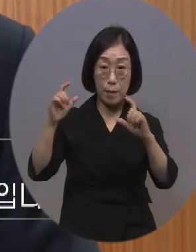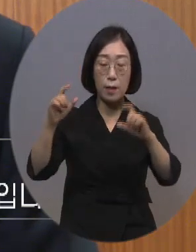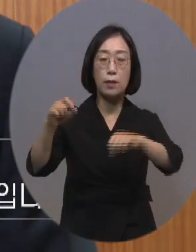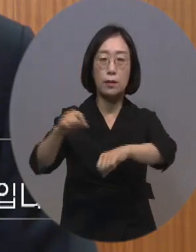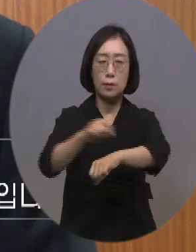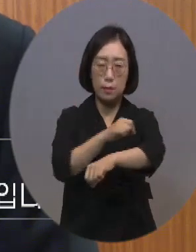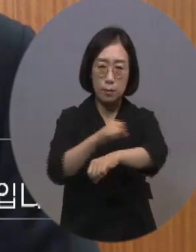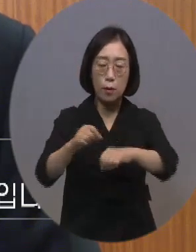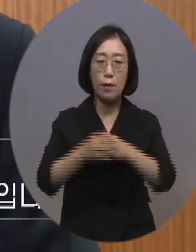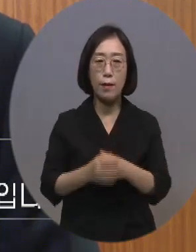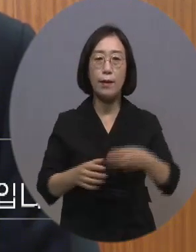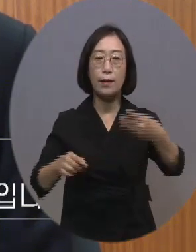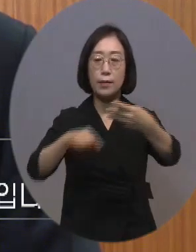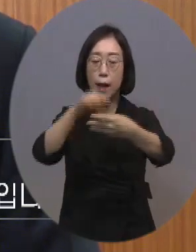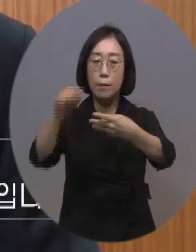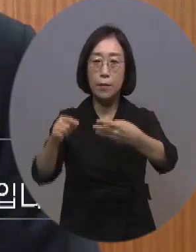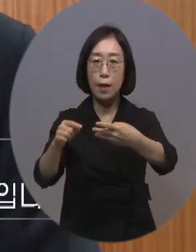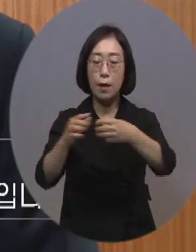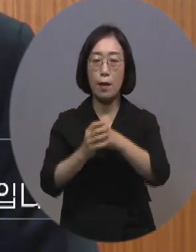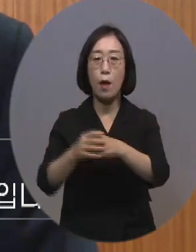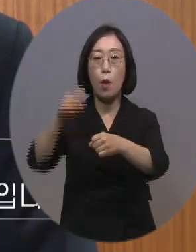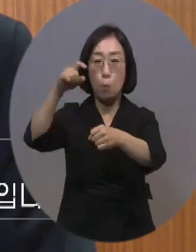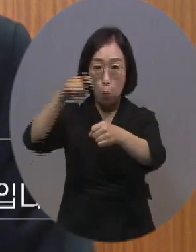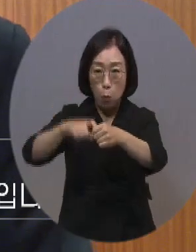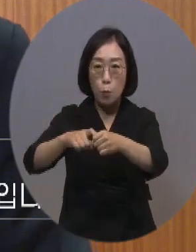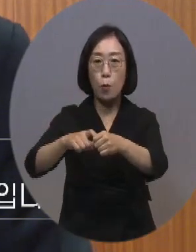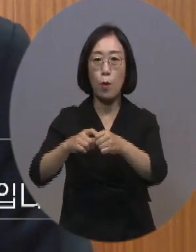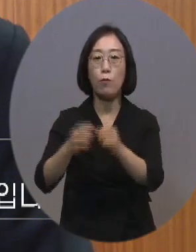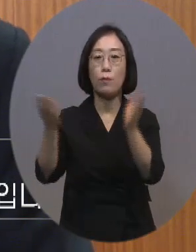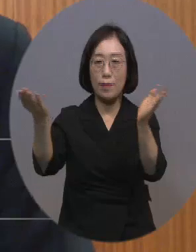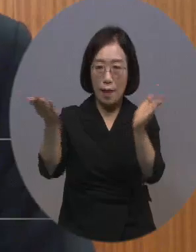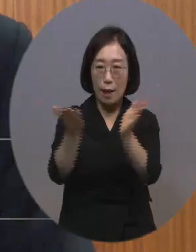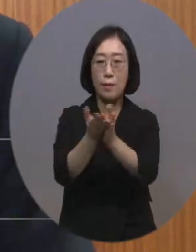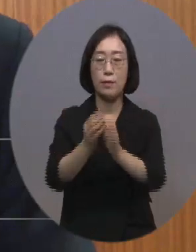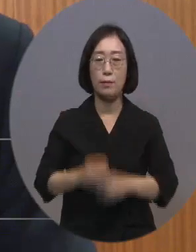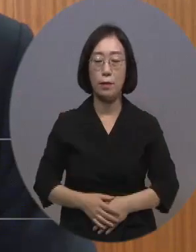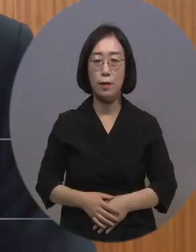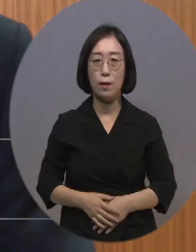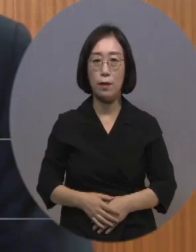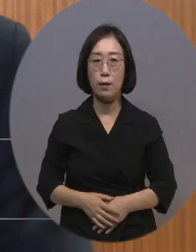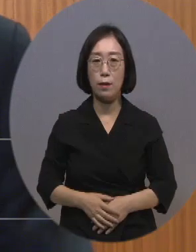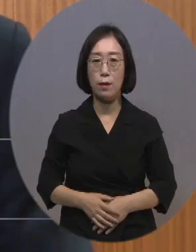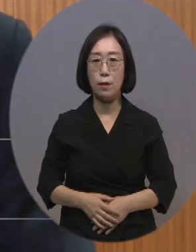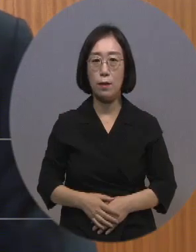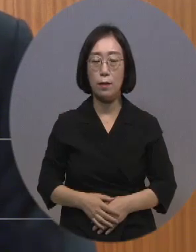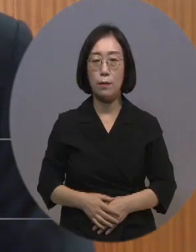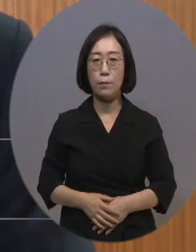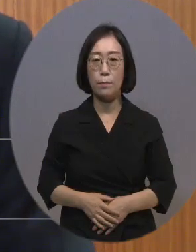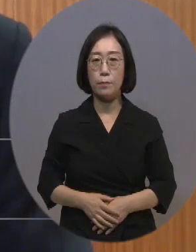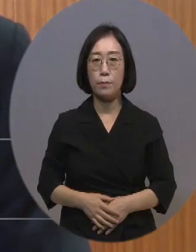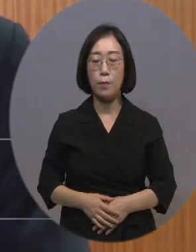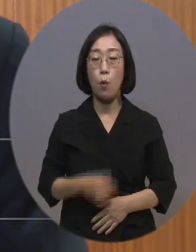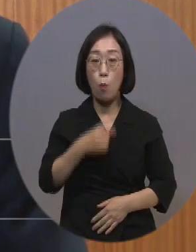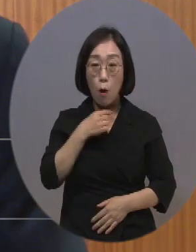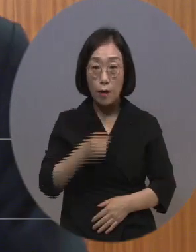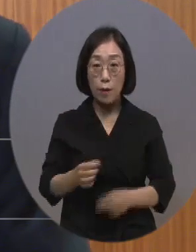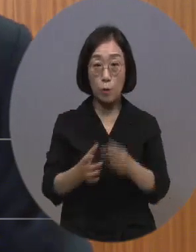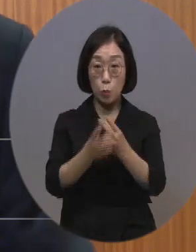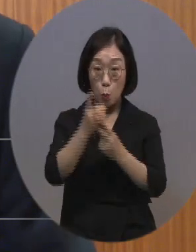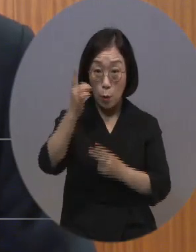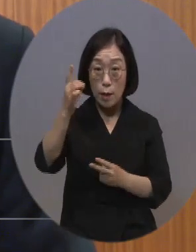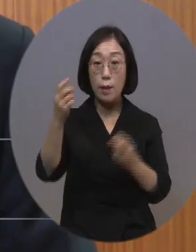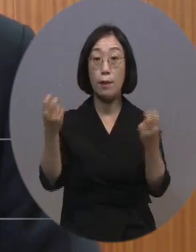독트린의 3대 비전과 3대 전략과 정확히 일치하는 포맷입니다. 그래서 예컨대 우리가 원하는 통일